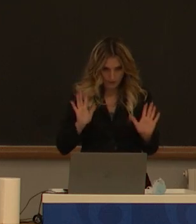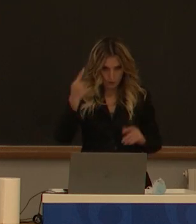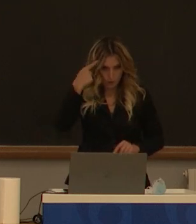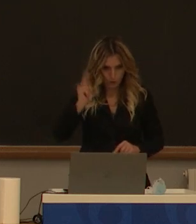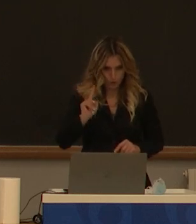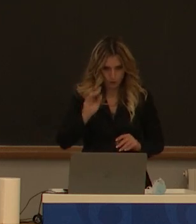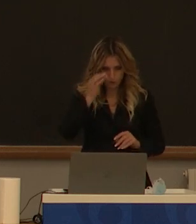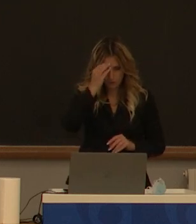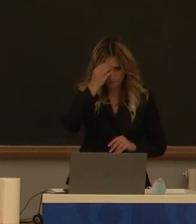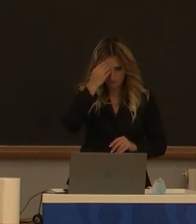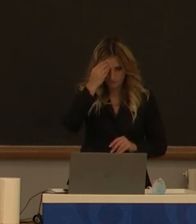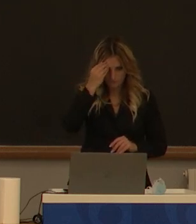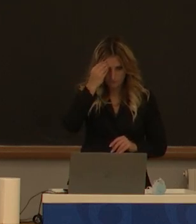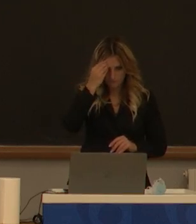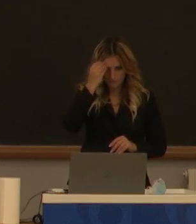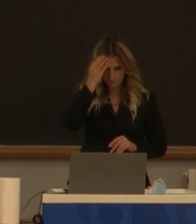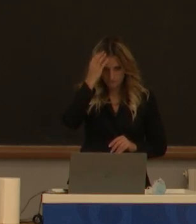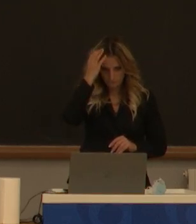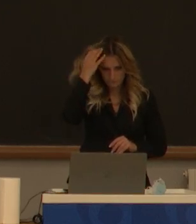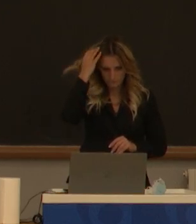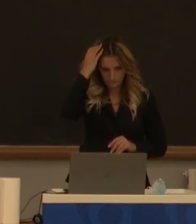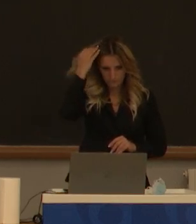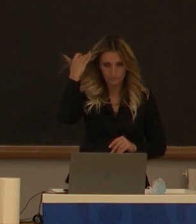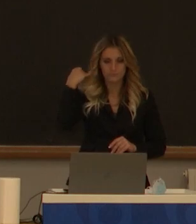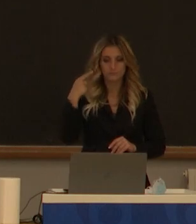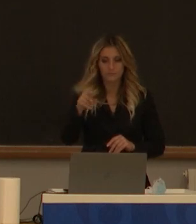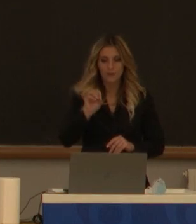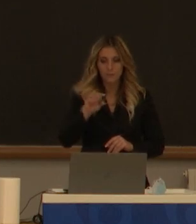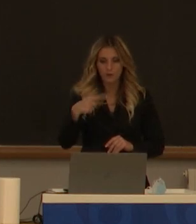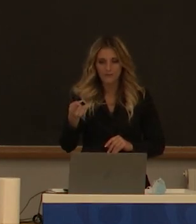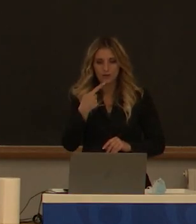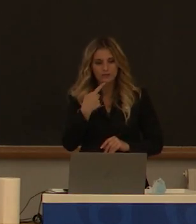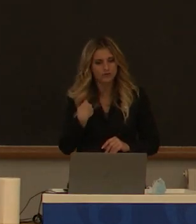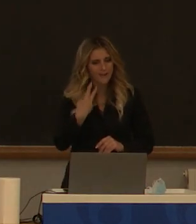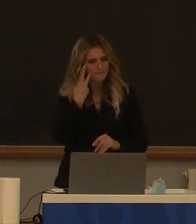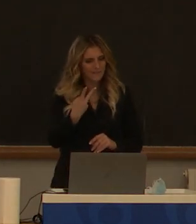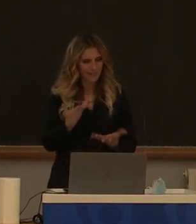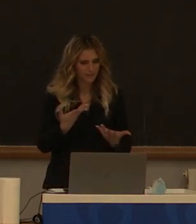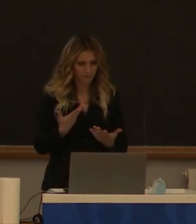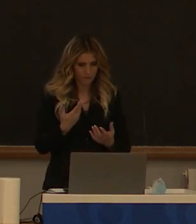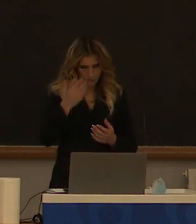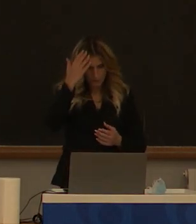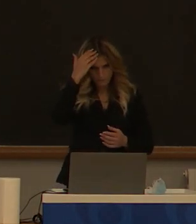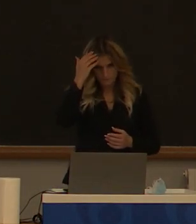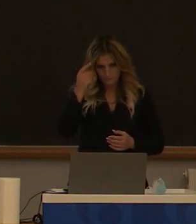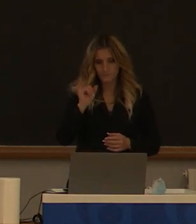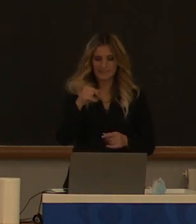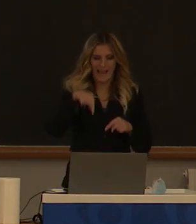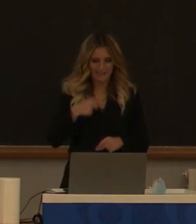Sì, io in realtà da remoto le vedevo. Ah, però noi nello schermo principale non le vediamo e forse